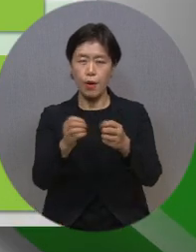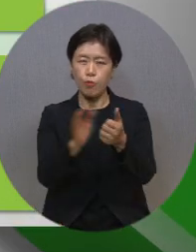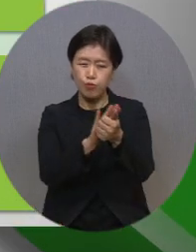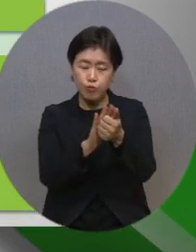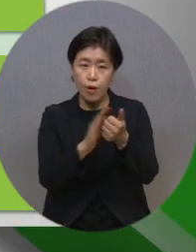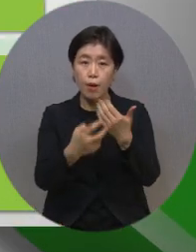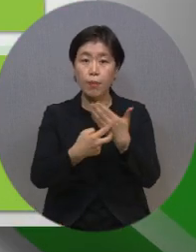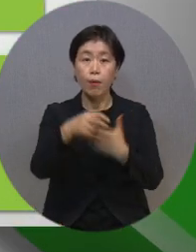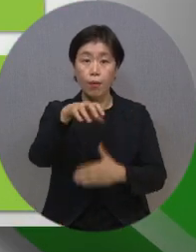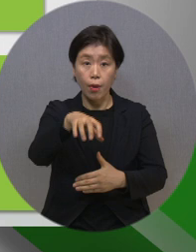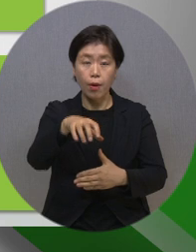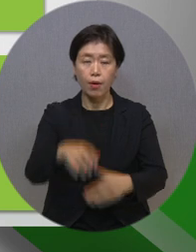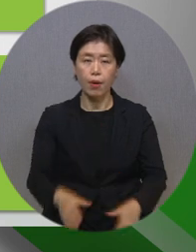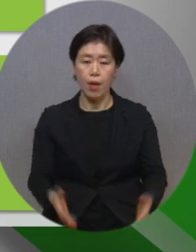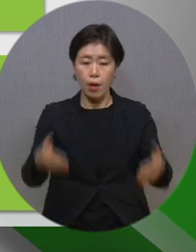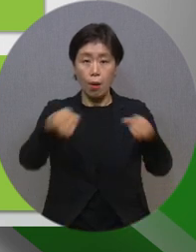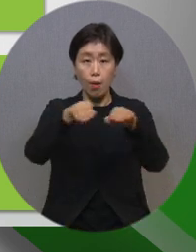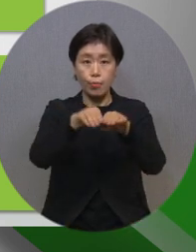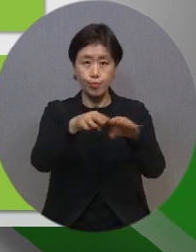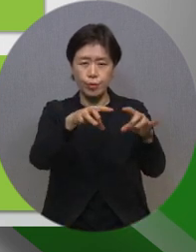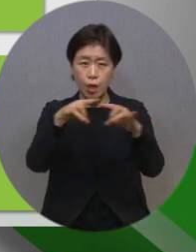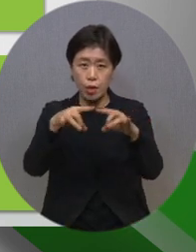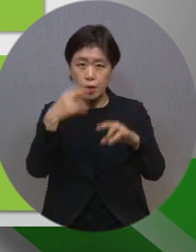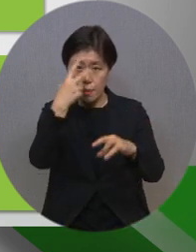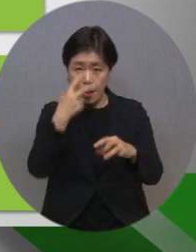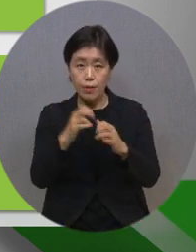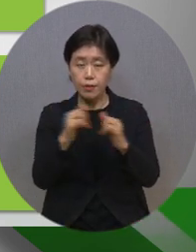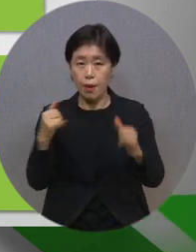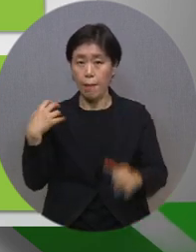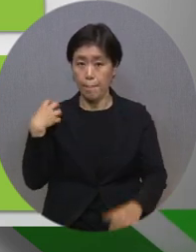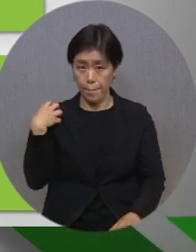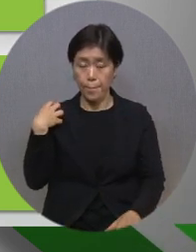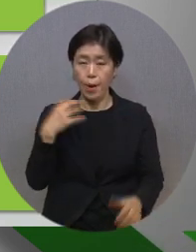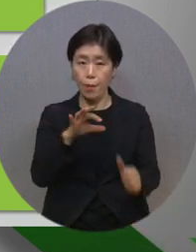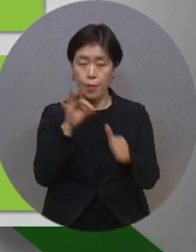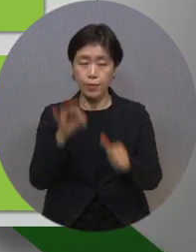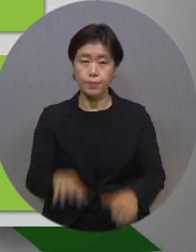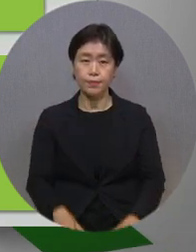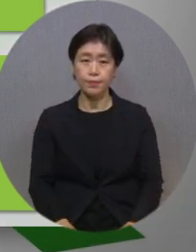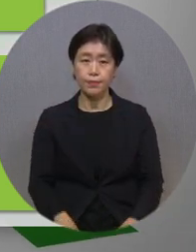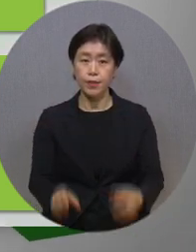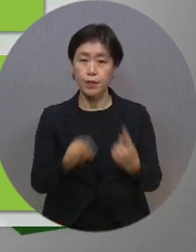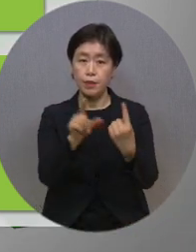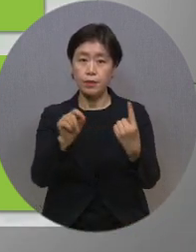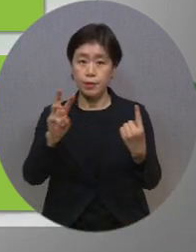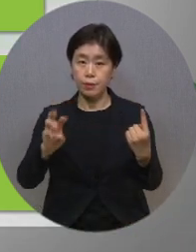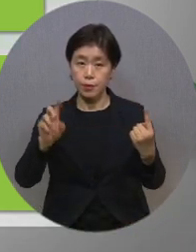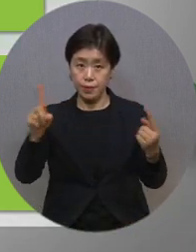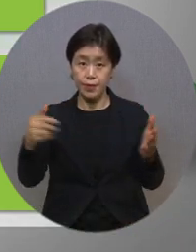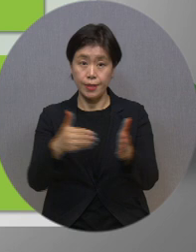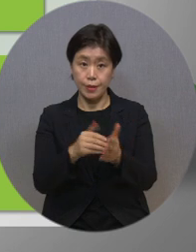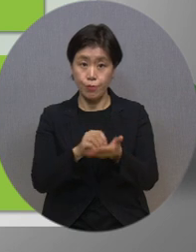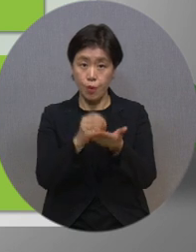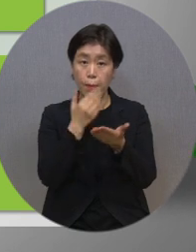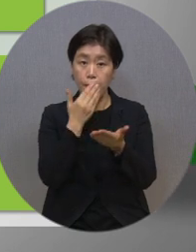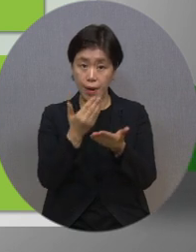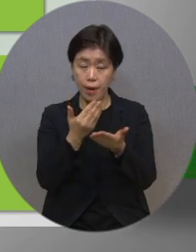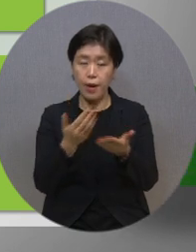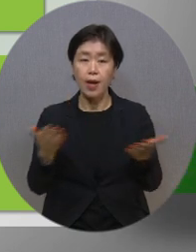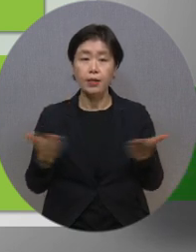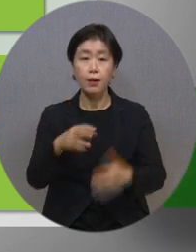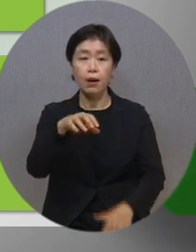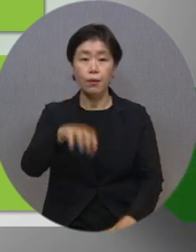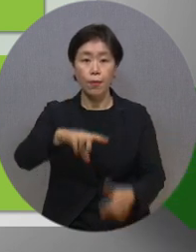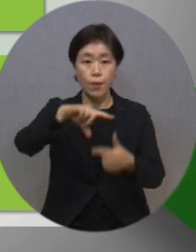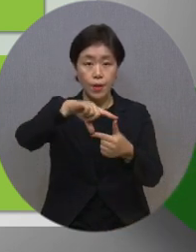창원요양병원에서 빌딩 전기관리원을 모집합니다. 접수 마감일은 1월 31일까지며 근무지는